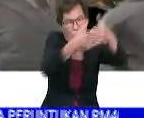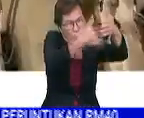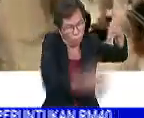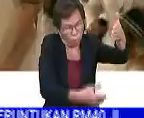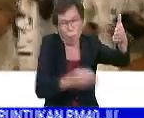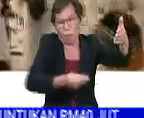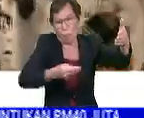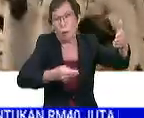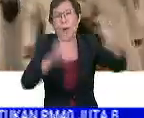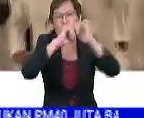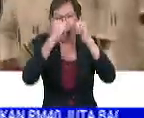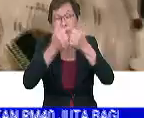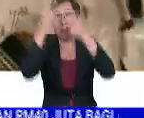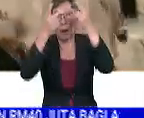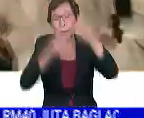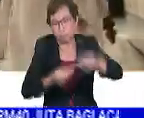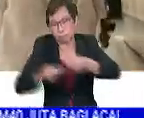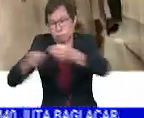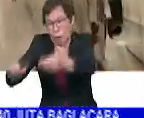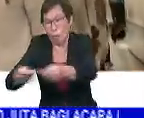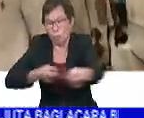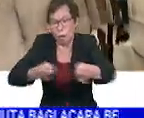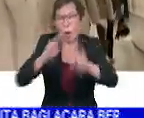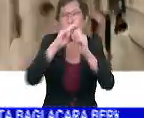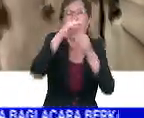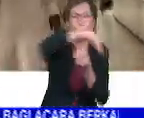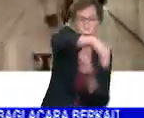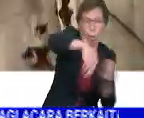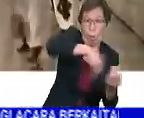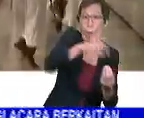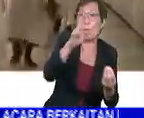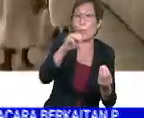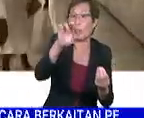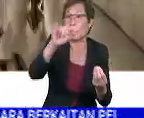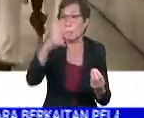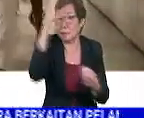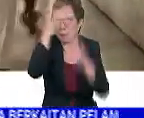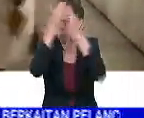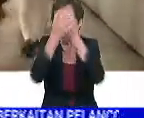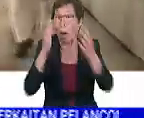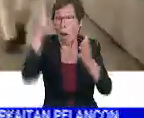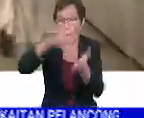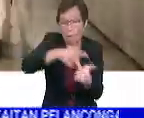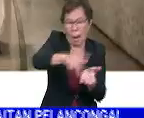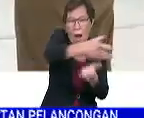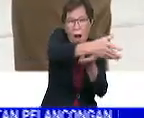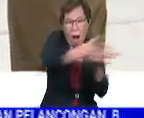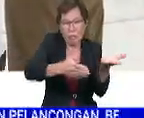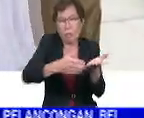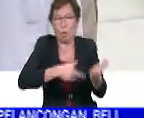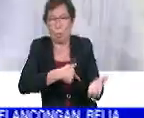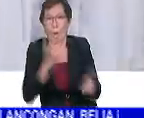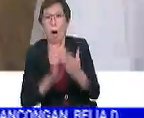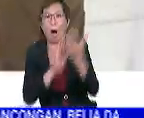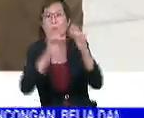akan diberikan oleh agensi pelancongan yang mengendalikan umrah mereka sebelum ini kerajaan memaklumkan akan membayar sebahagian kerugian